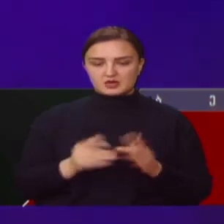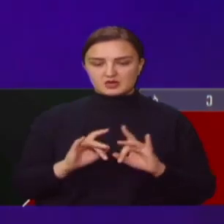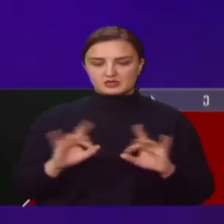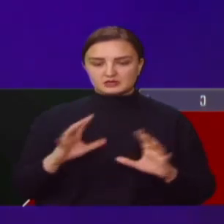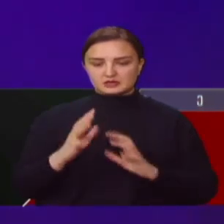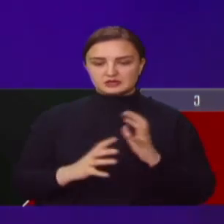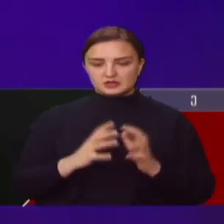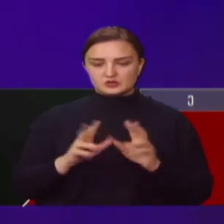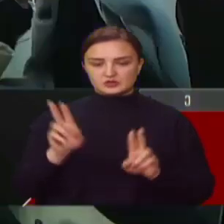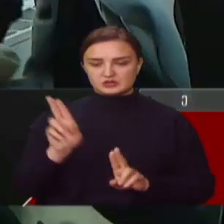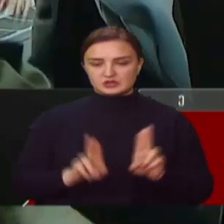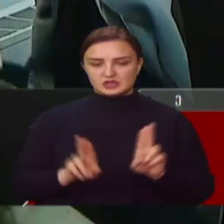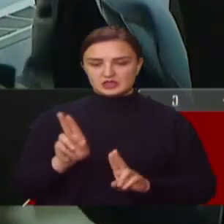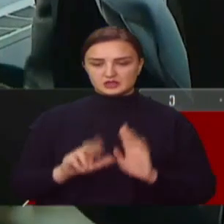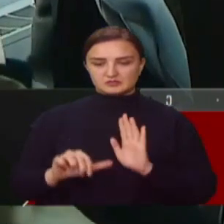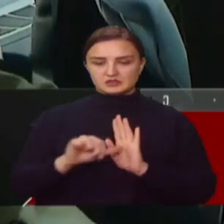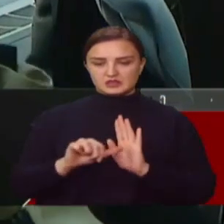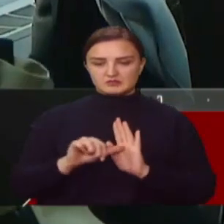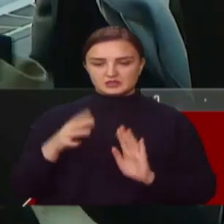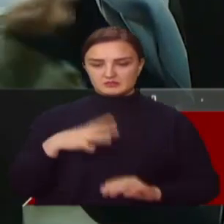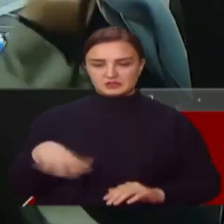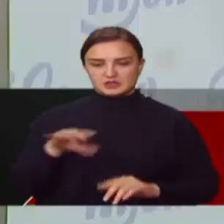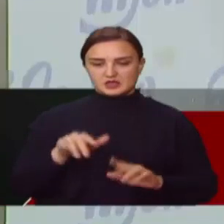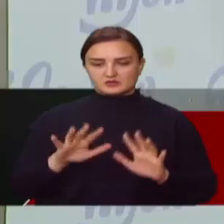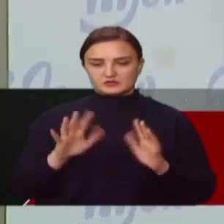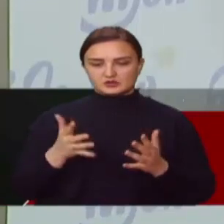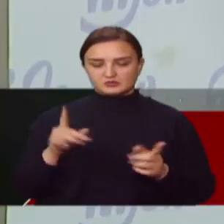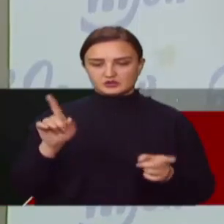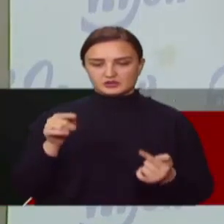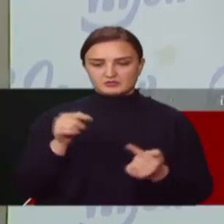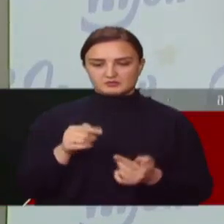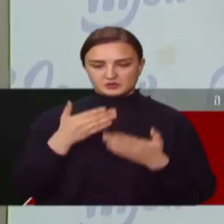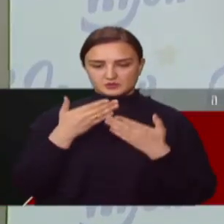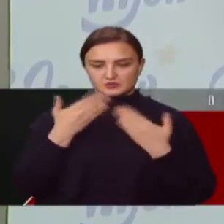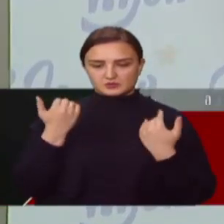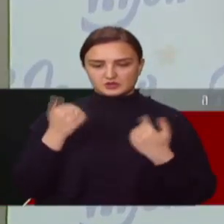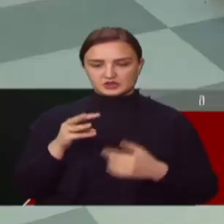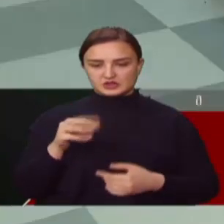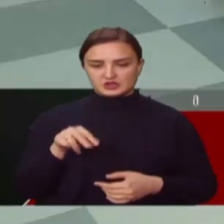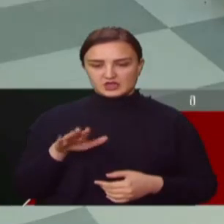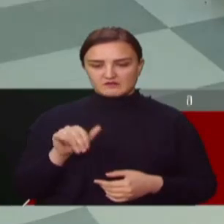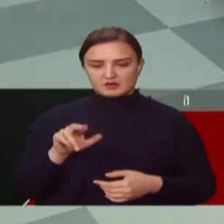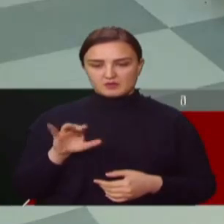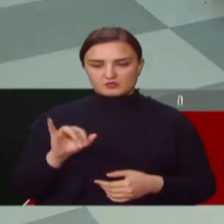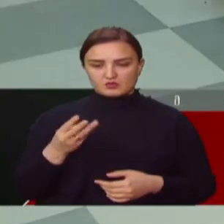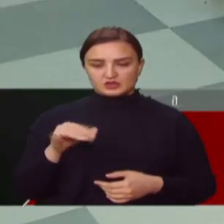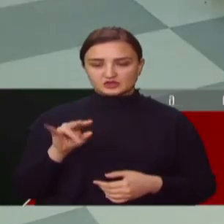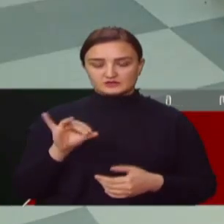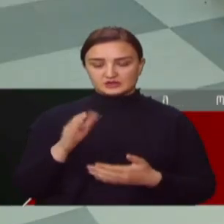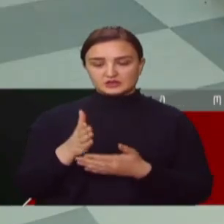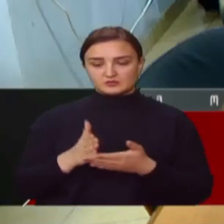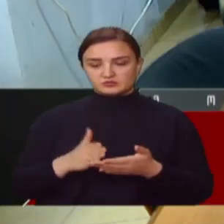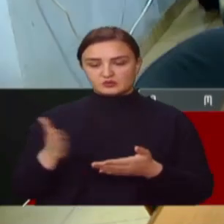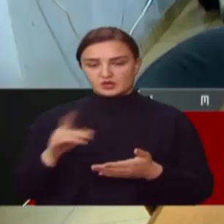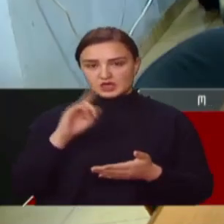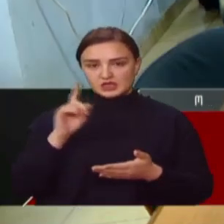საერთაშორისო სტანდარტების მოშველიება საქართველოს შემთხვევაში რელევანტური არ არის. შალვა პაპუაშვილის ადრესატების ნაწილმა, მათ